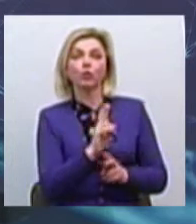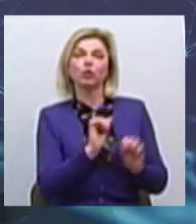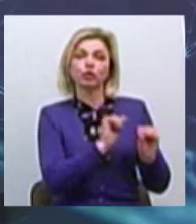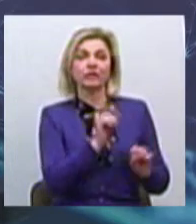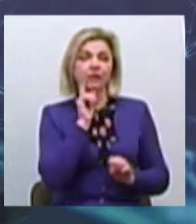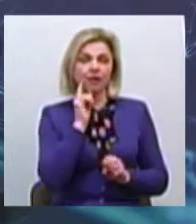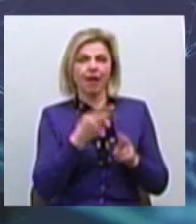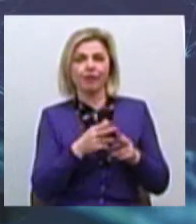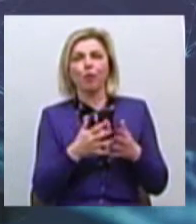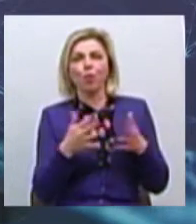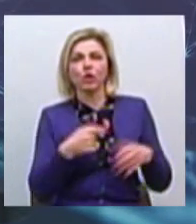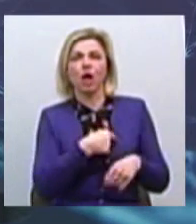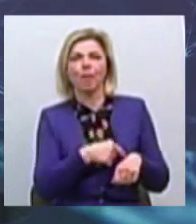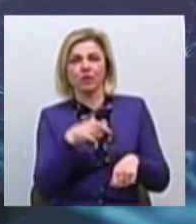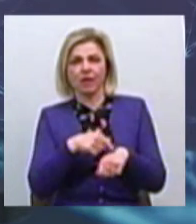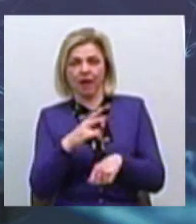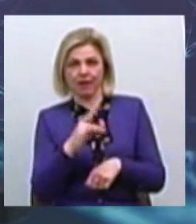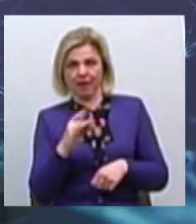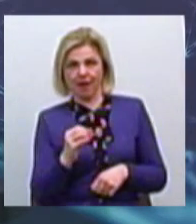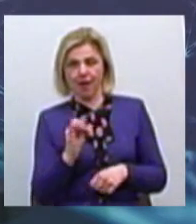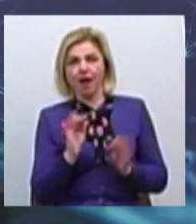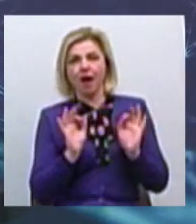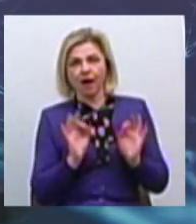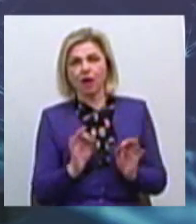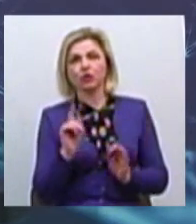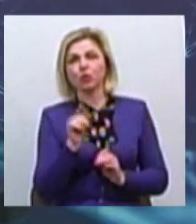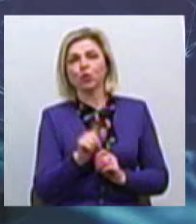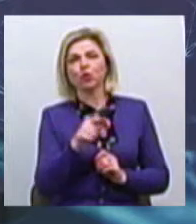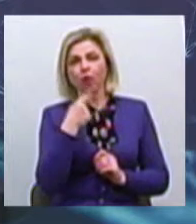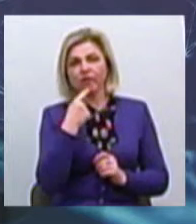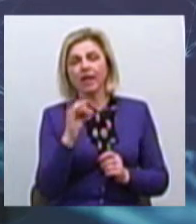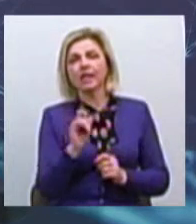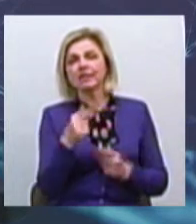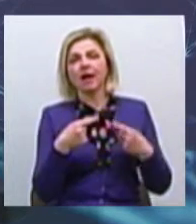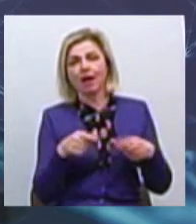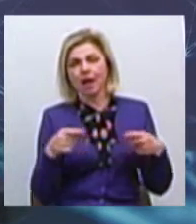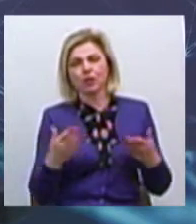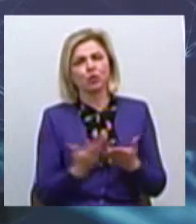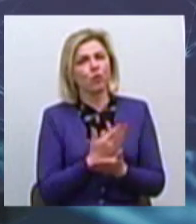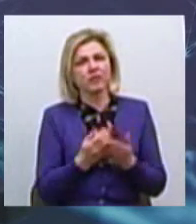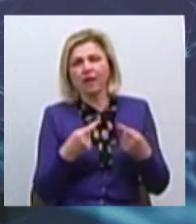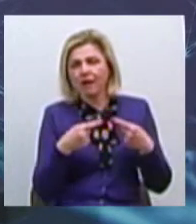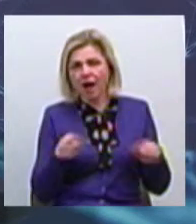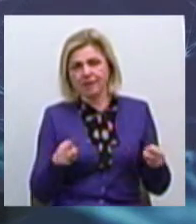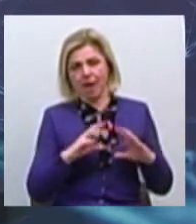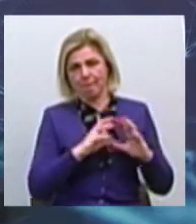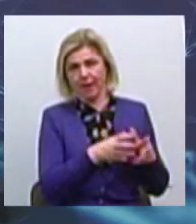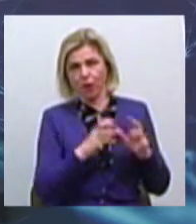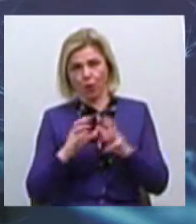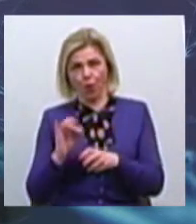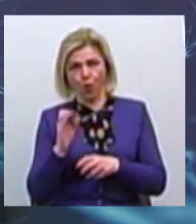больше эмоциональное, и как раз то, что я говорил о том, что они из разных абсолютно диаметрально противоположных миров,